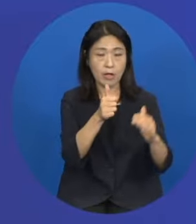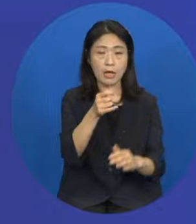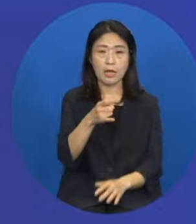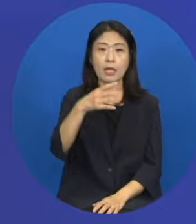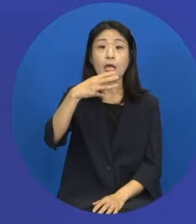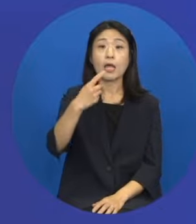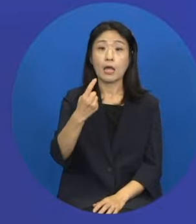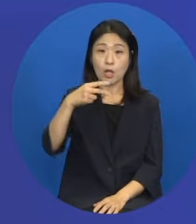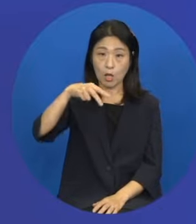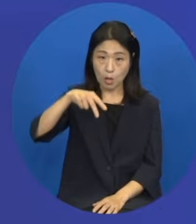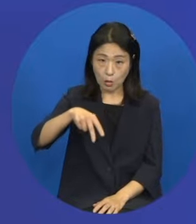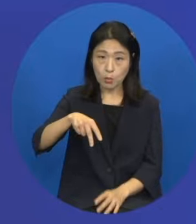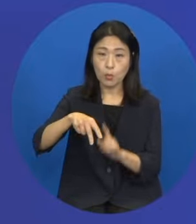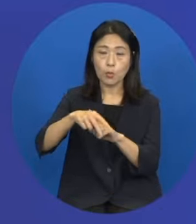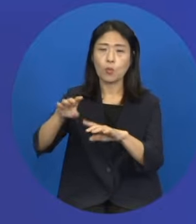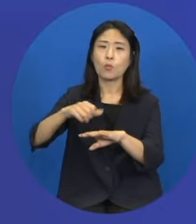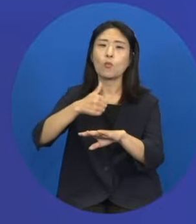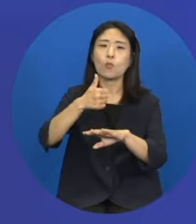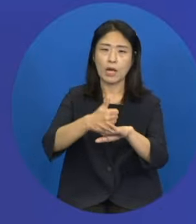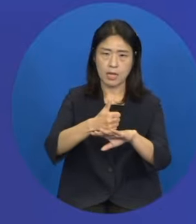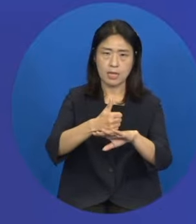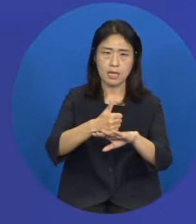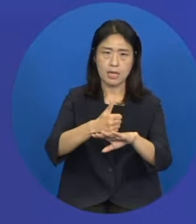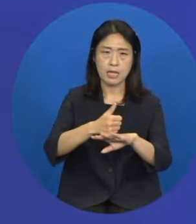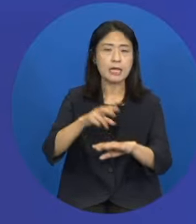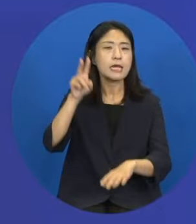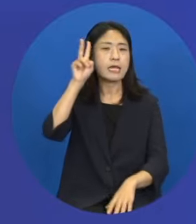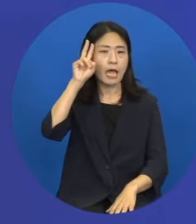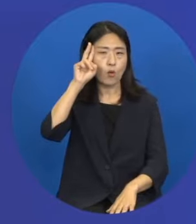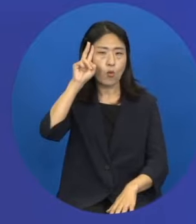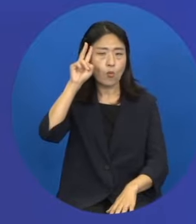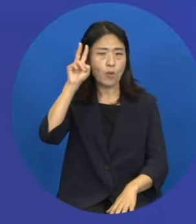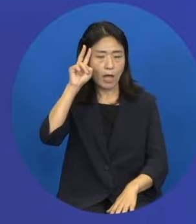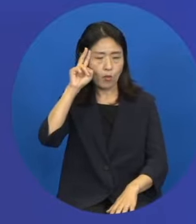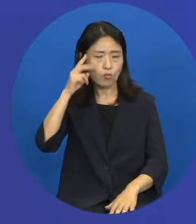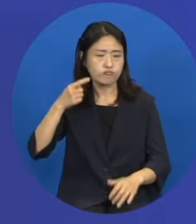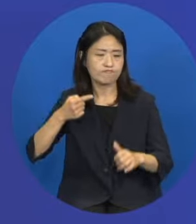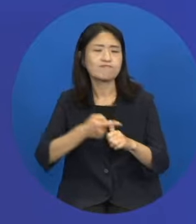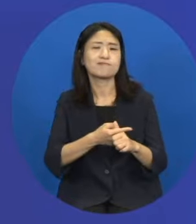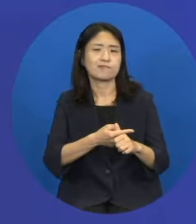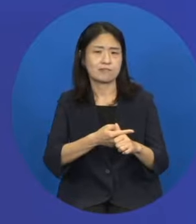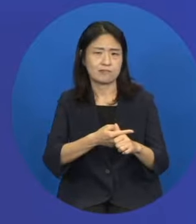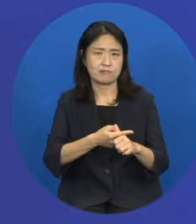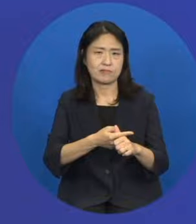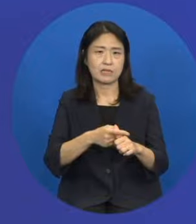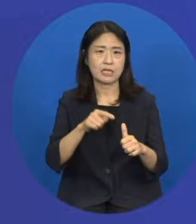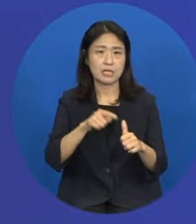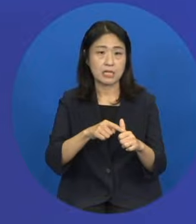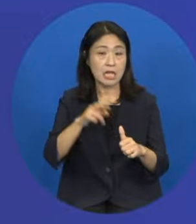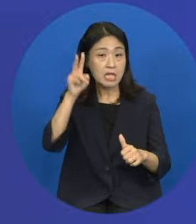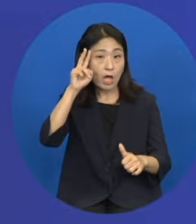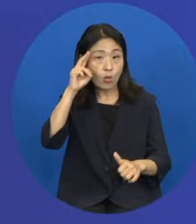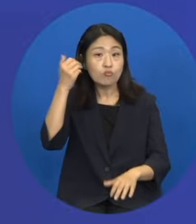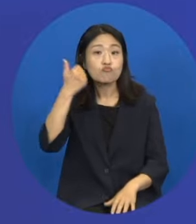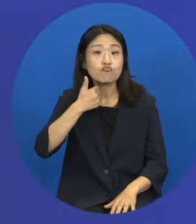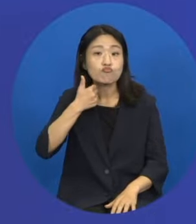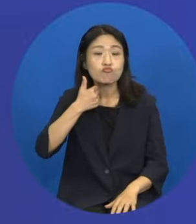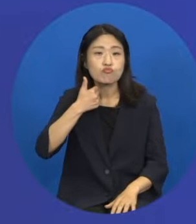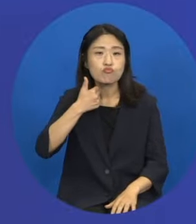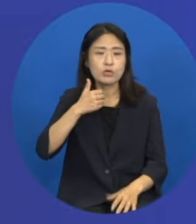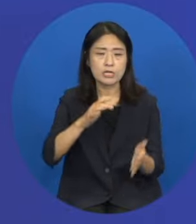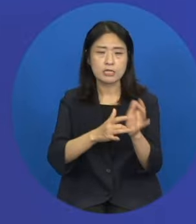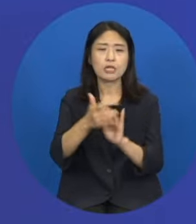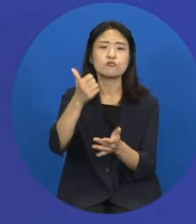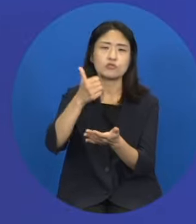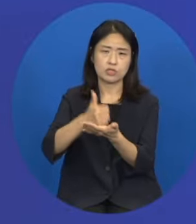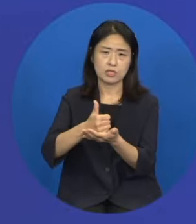야고보를 죽입니다. 여러분 야고보는 누구입니까? 예수님의 수제자 세 명을 택했어요. 베드로, 야고보, 요한입니다.